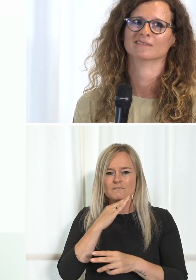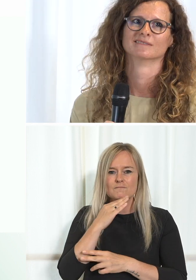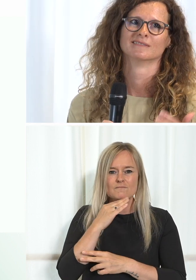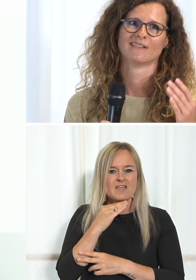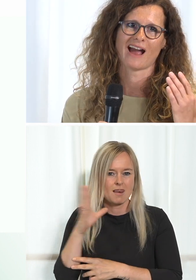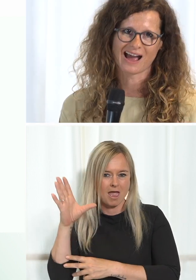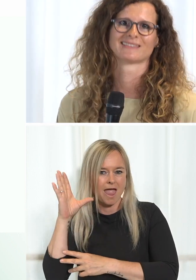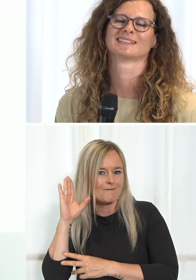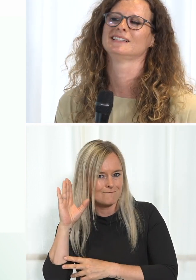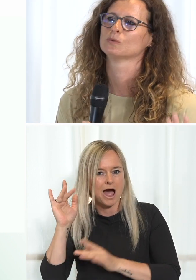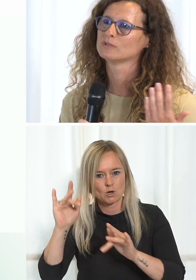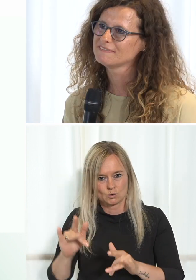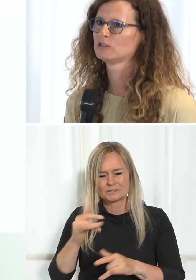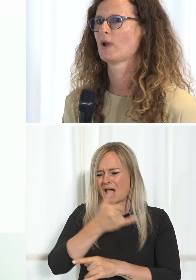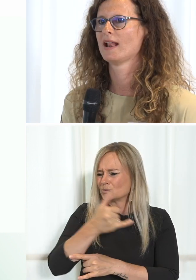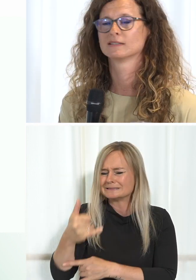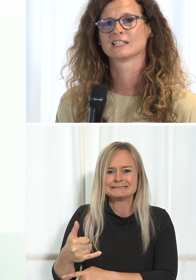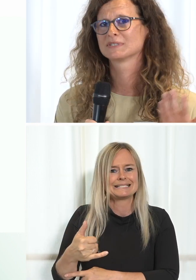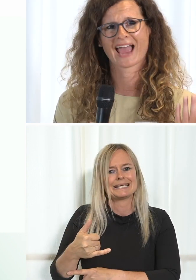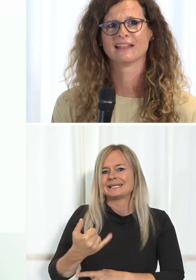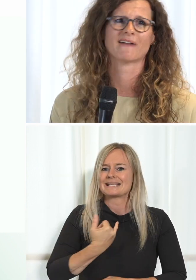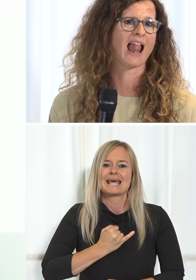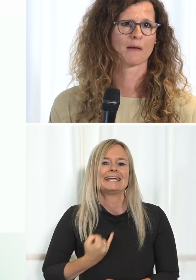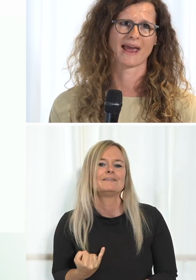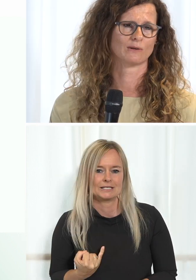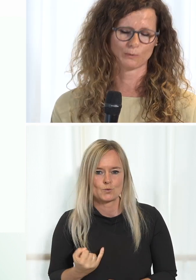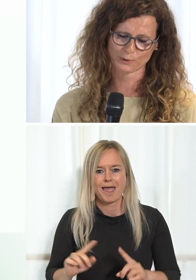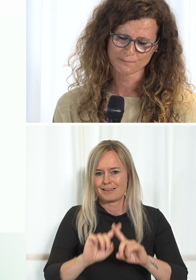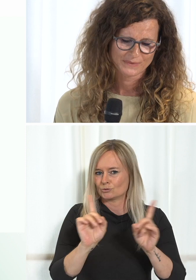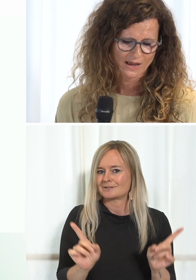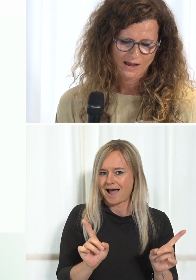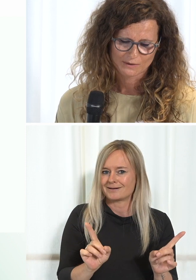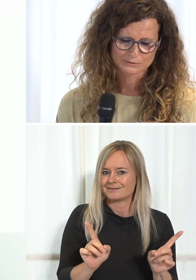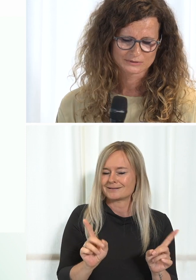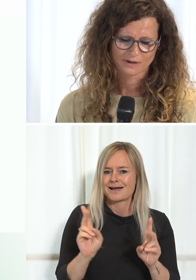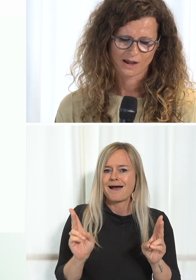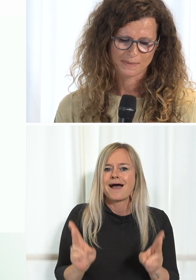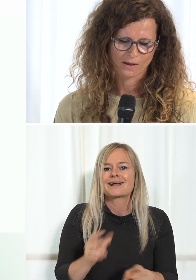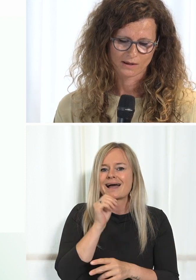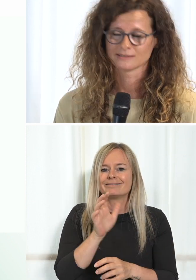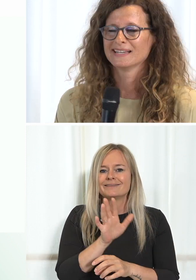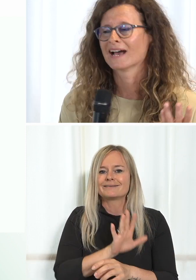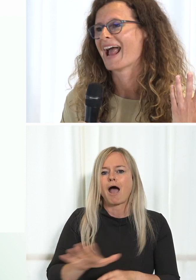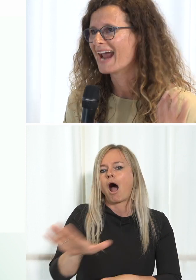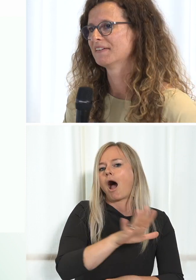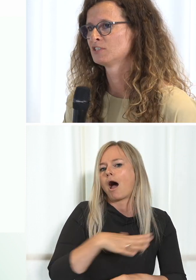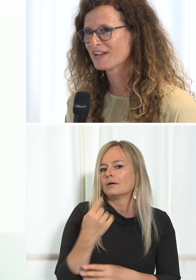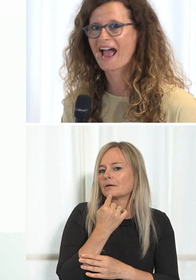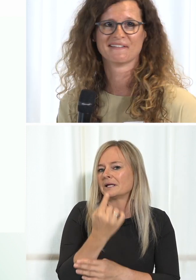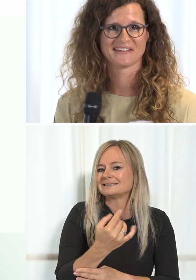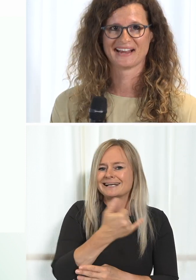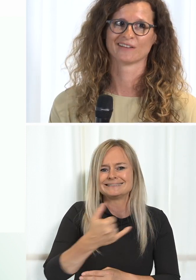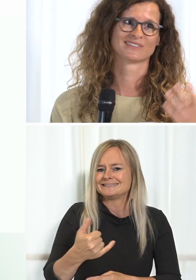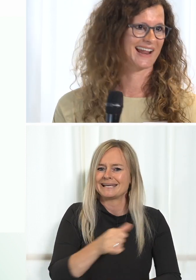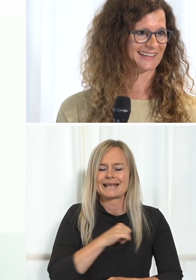jeder das ist und individuell ist. Es gibt keine Verallgemeinerung. Und also jeder hat eigene